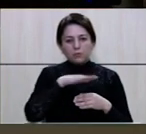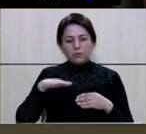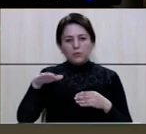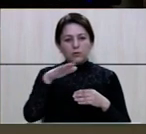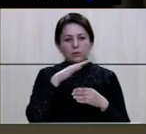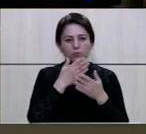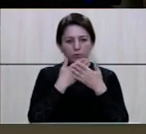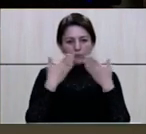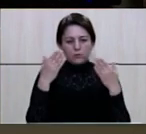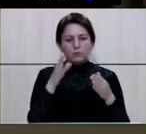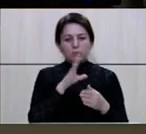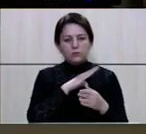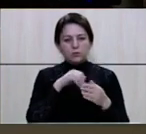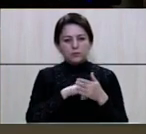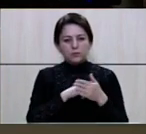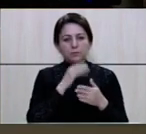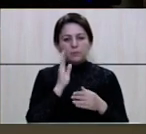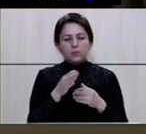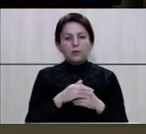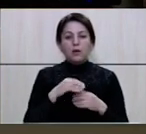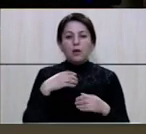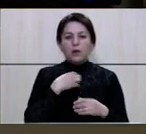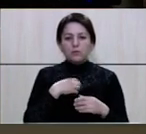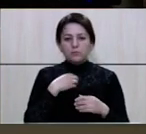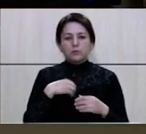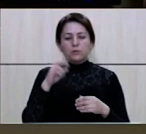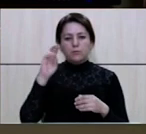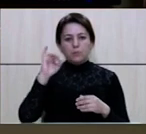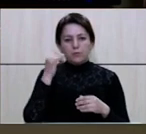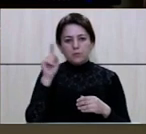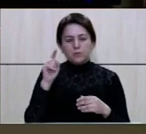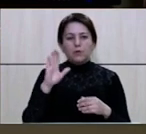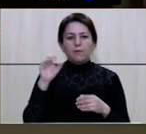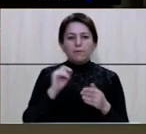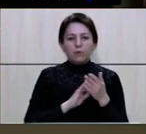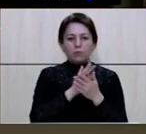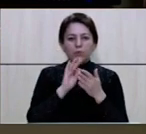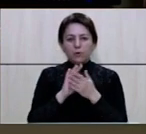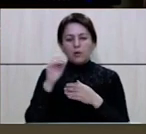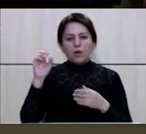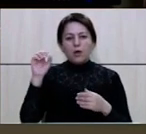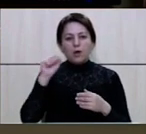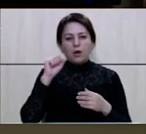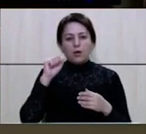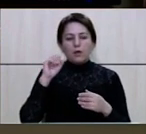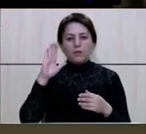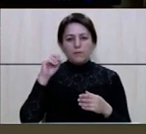yo'q bo'lishiga sabab bo'ladi. Asosan bo'z va o'tloq alluvial tuproqlar